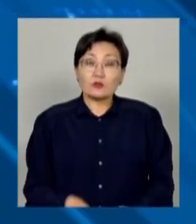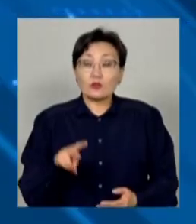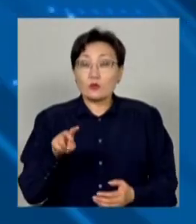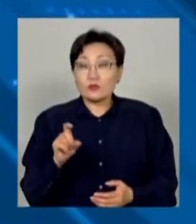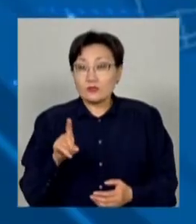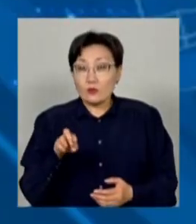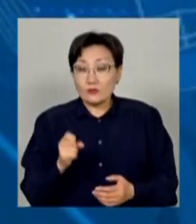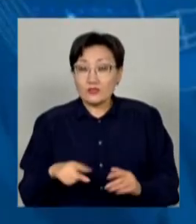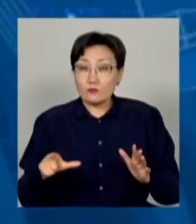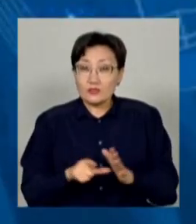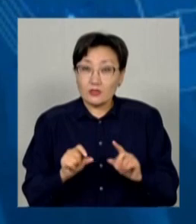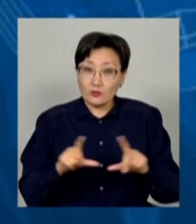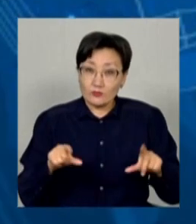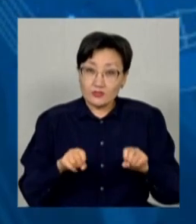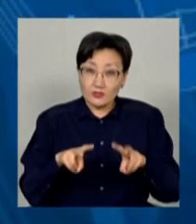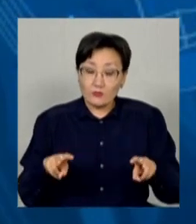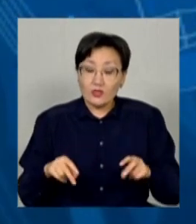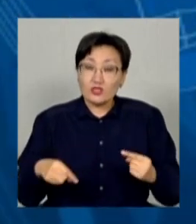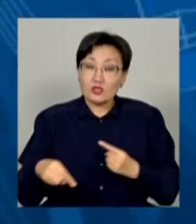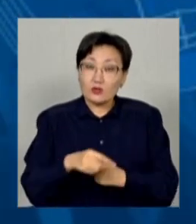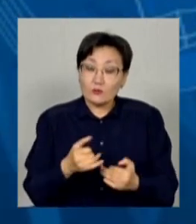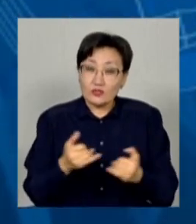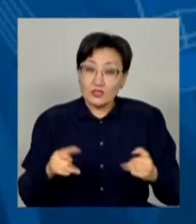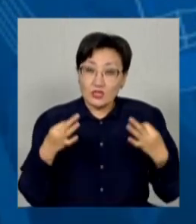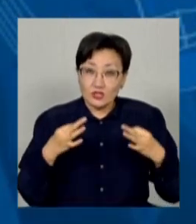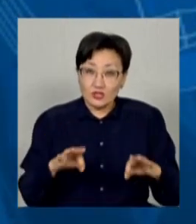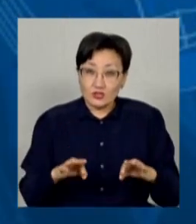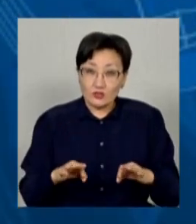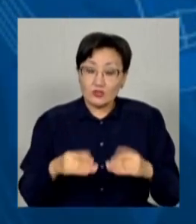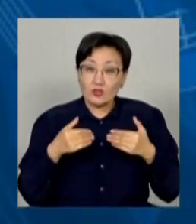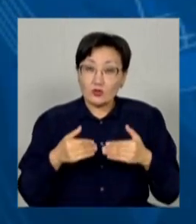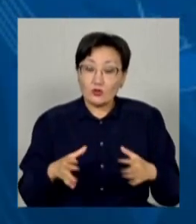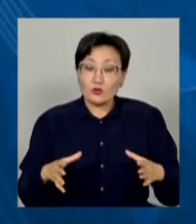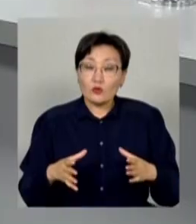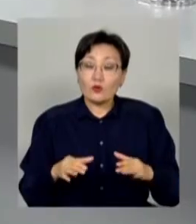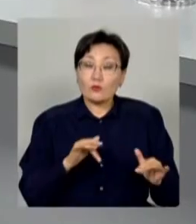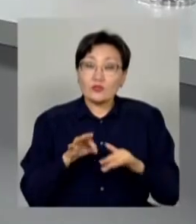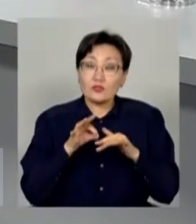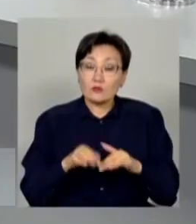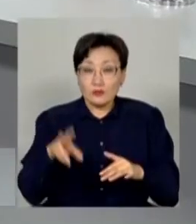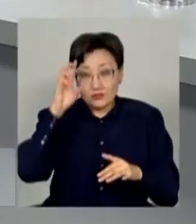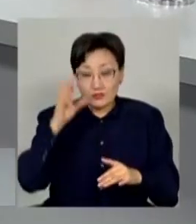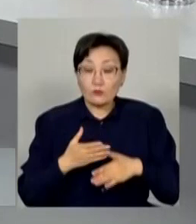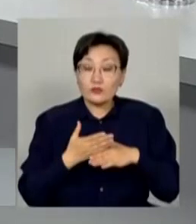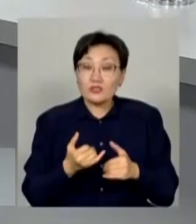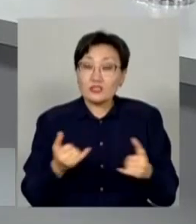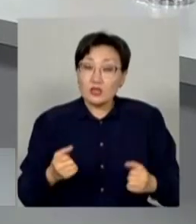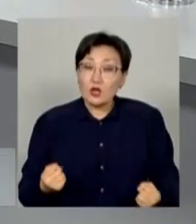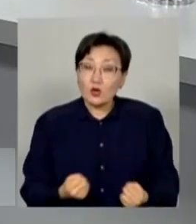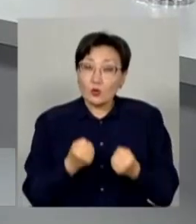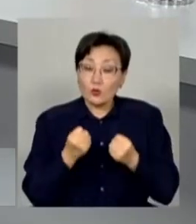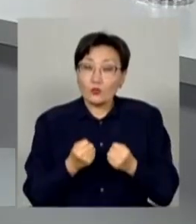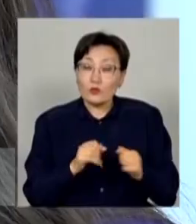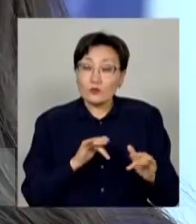Наурызбай ауданы салық басқармасының мамандары кәсіпкерлер үшін ашық есік күнін ұйымдастырды. Мақсат мемлекет тарапынан көрсетілетін қолдау